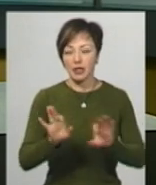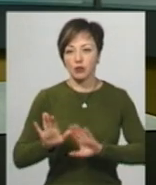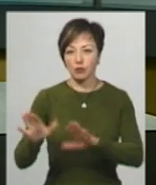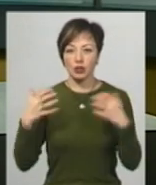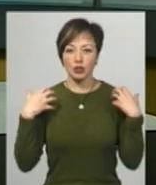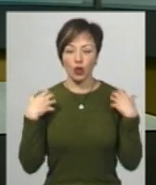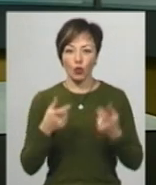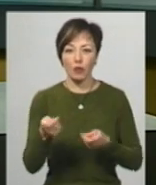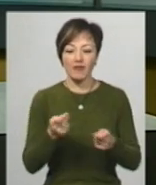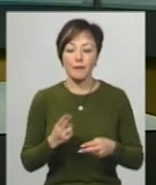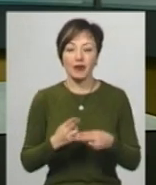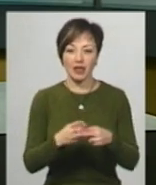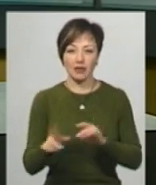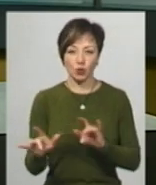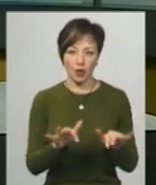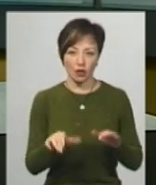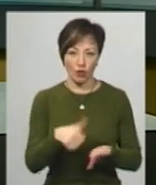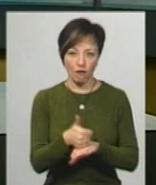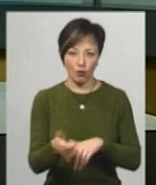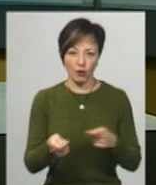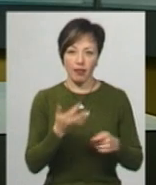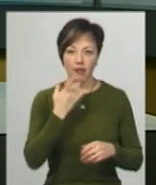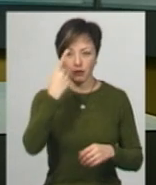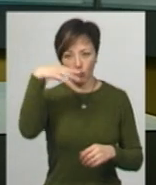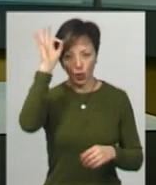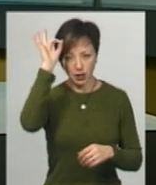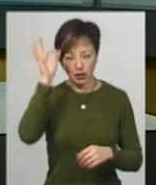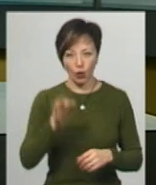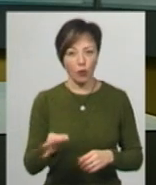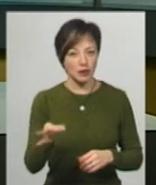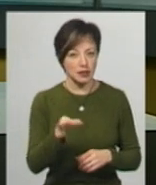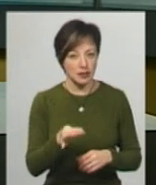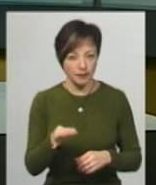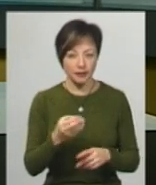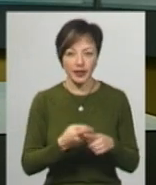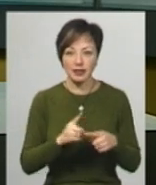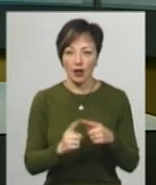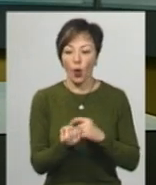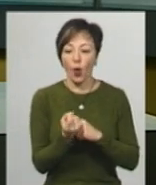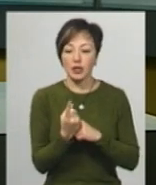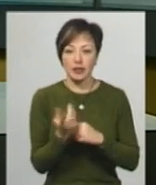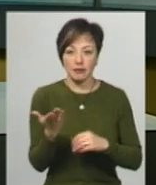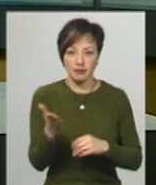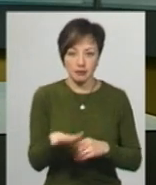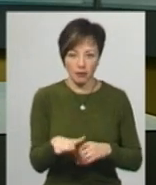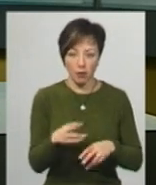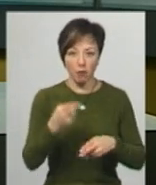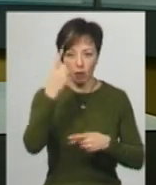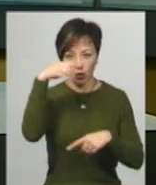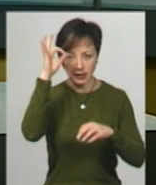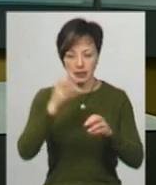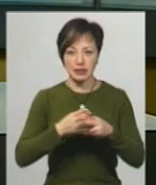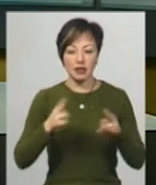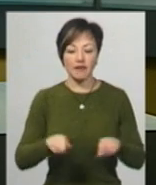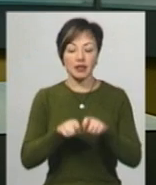управління превентивної діяльності Головного управління Нацполіції області Вадима Бирка, це 11-та поліцейська станція, яку